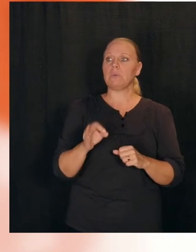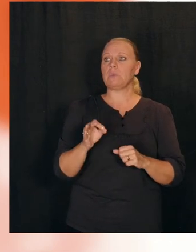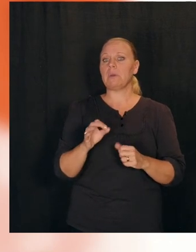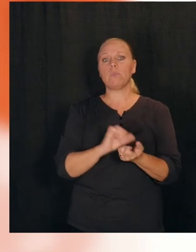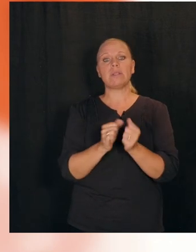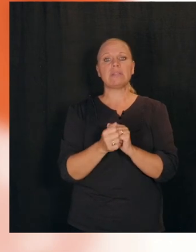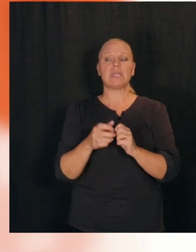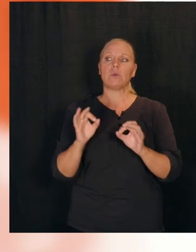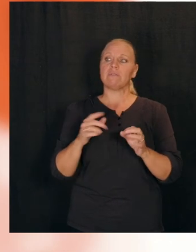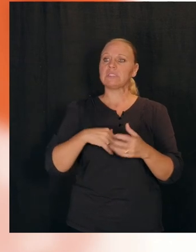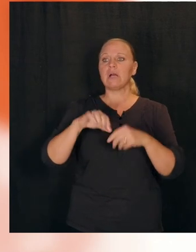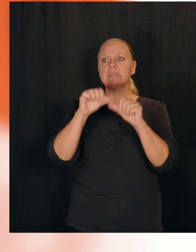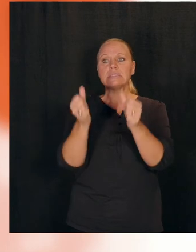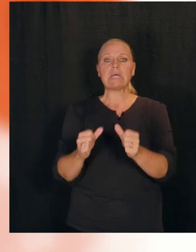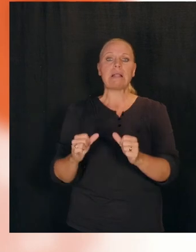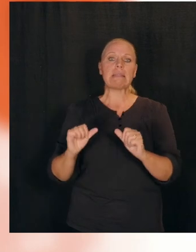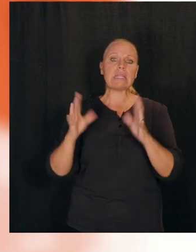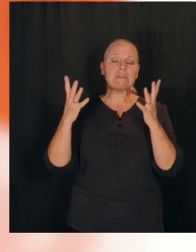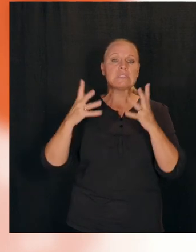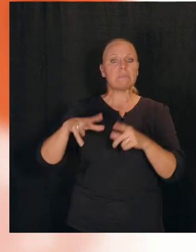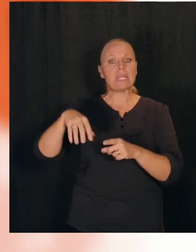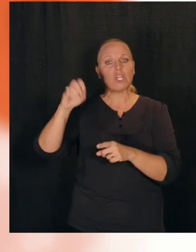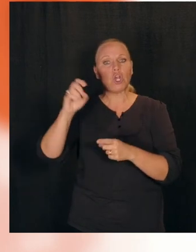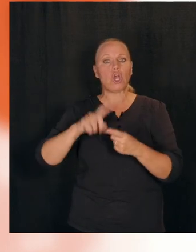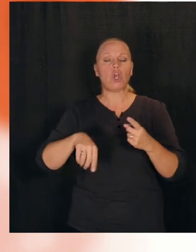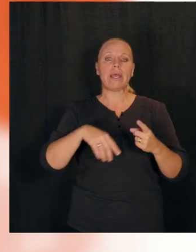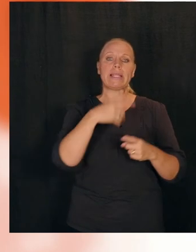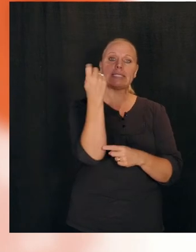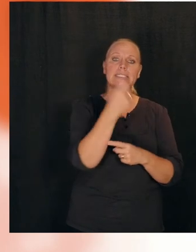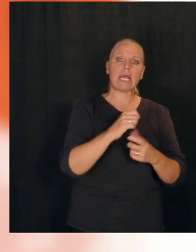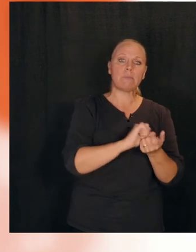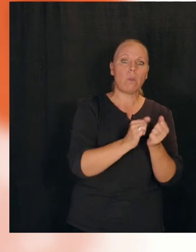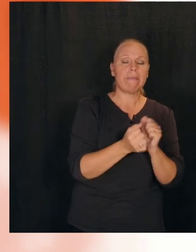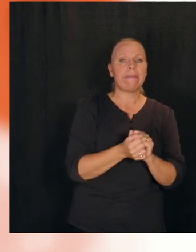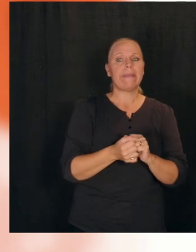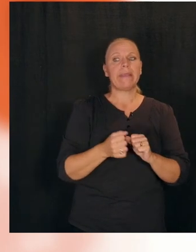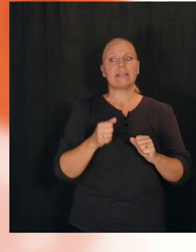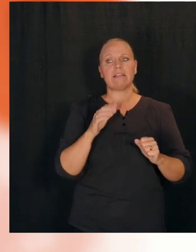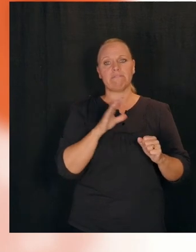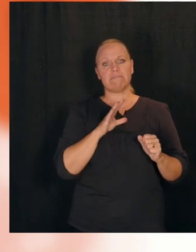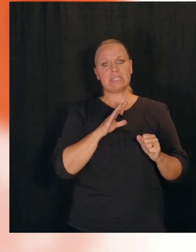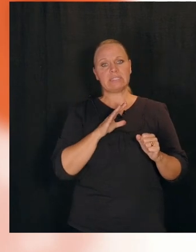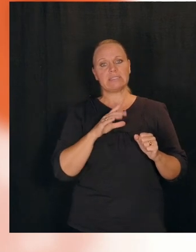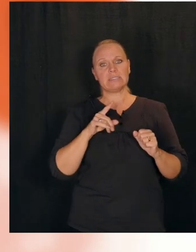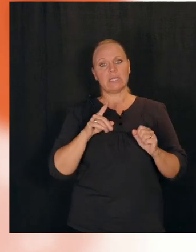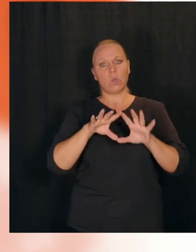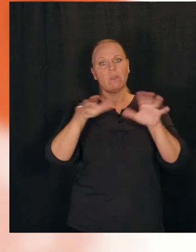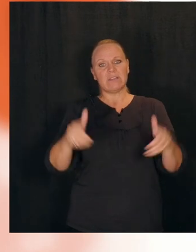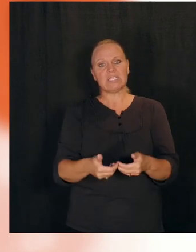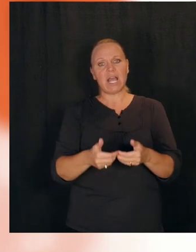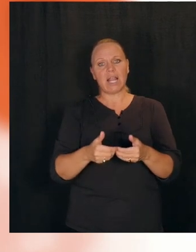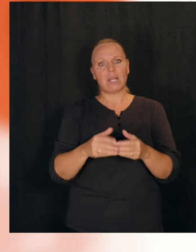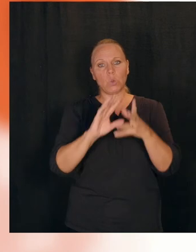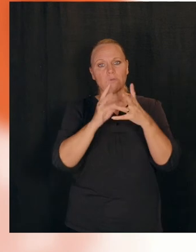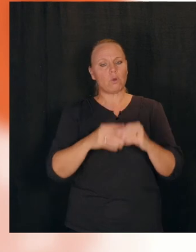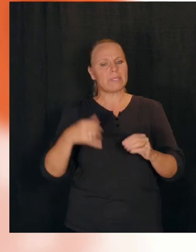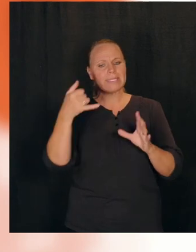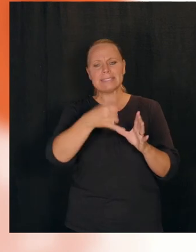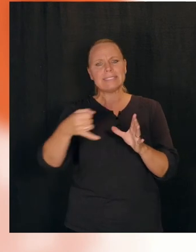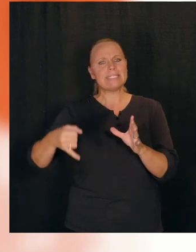vill säga den nationella arkitektur- och designpolitiken. Även där finns ju universell utformning med. Så